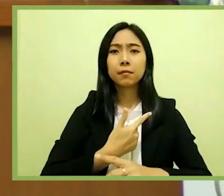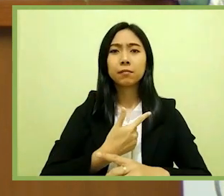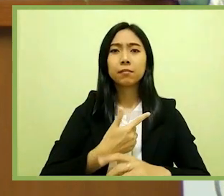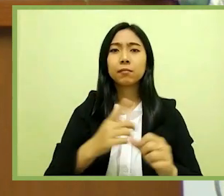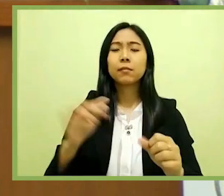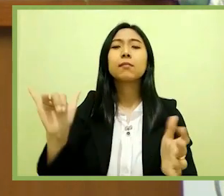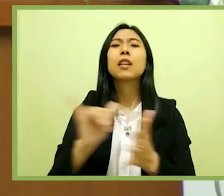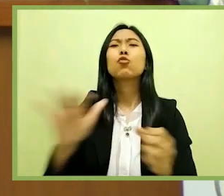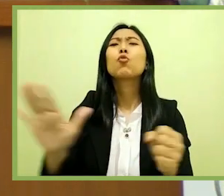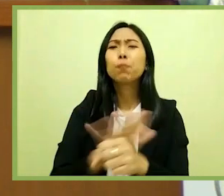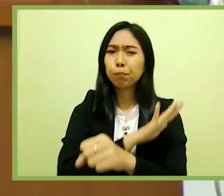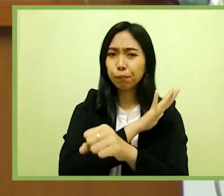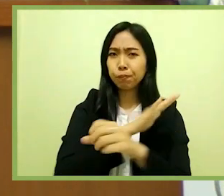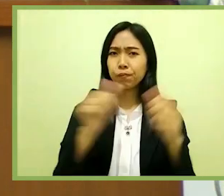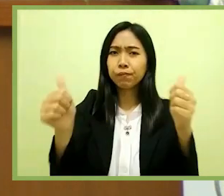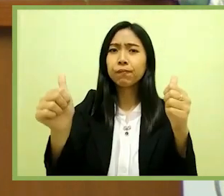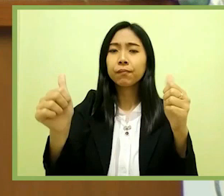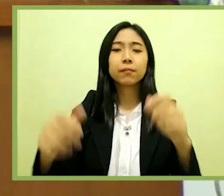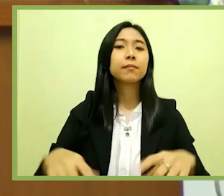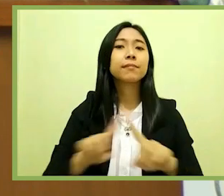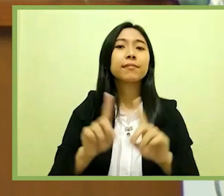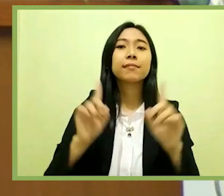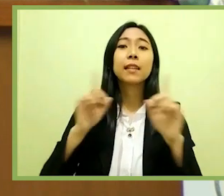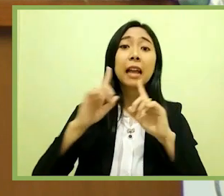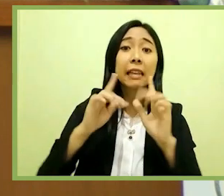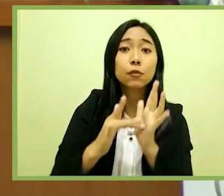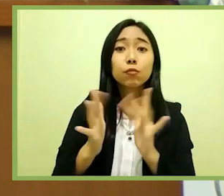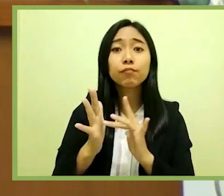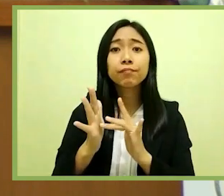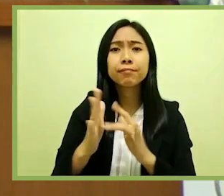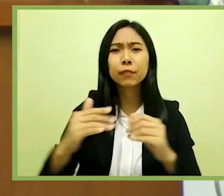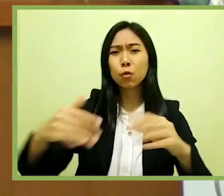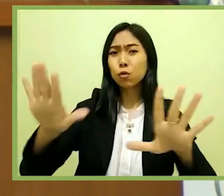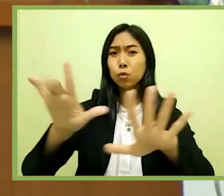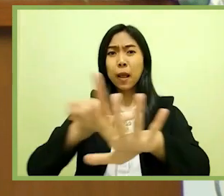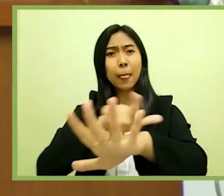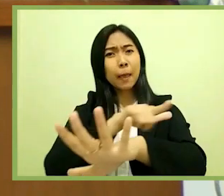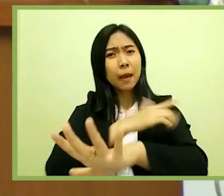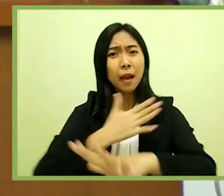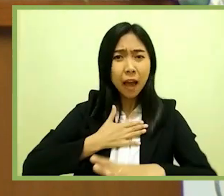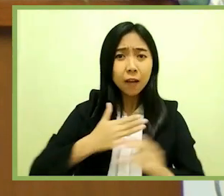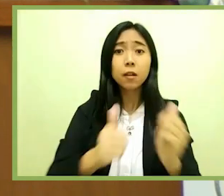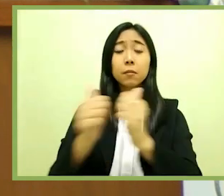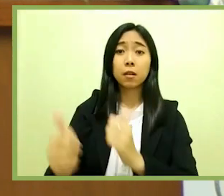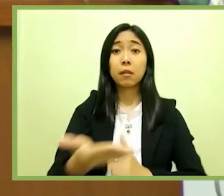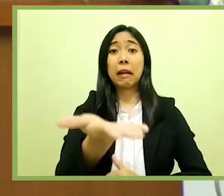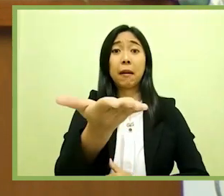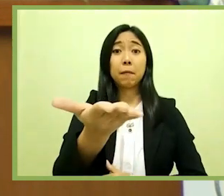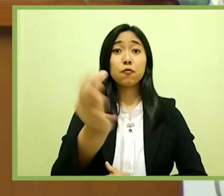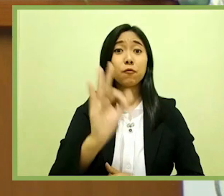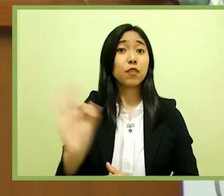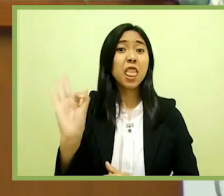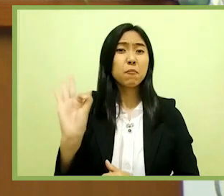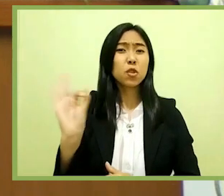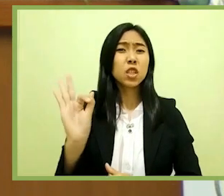kami. Kata Yesus kepadanya, telah sekian lama aku bersama-sama kamu, Filipus, namun engkau